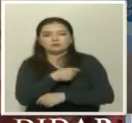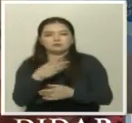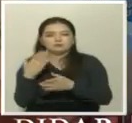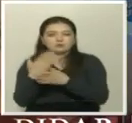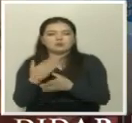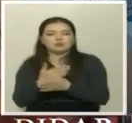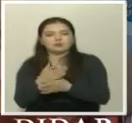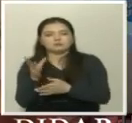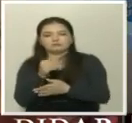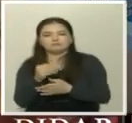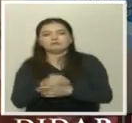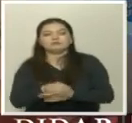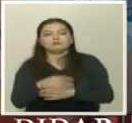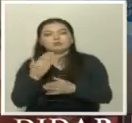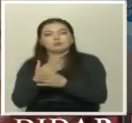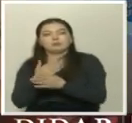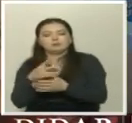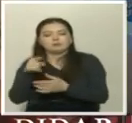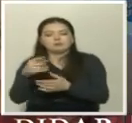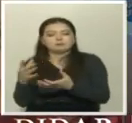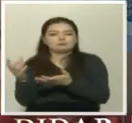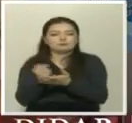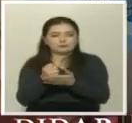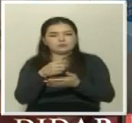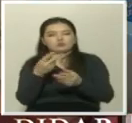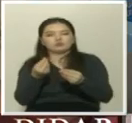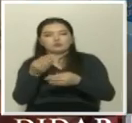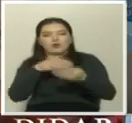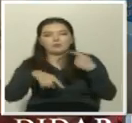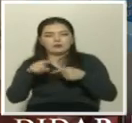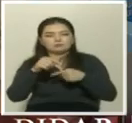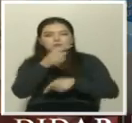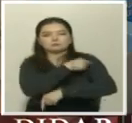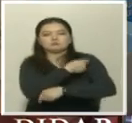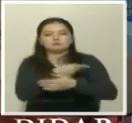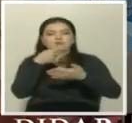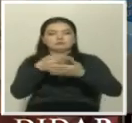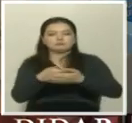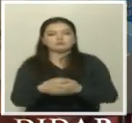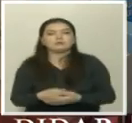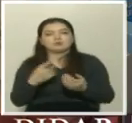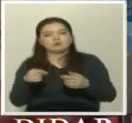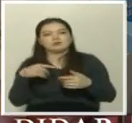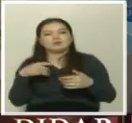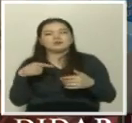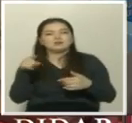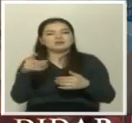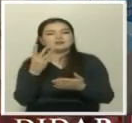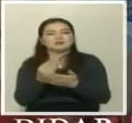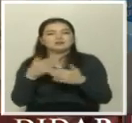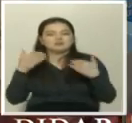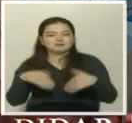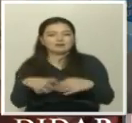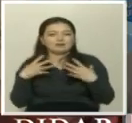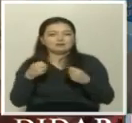зоны. После стабилизации пациент переведен в отделение реанимации. Состояние пациента стабильно тяжелое, пациент в